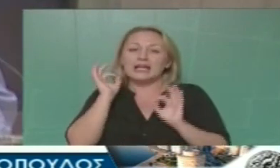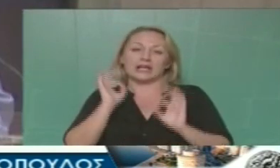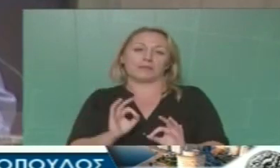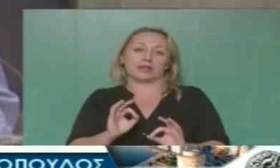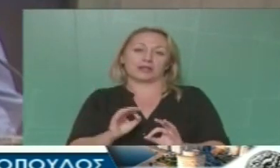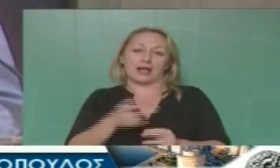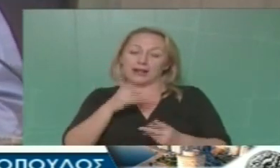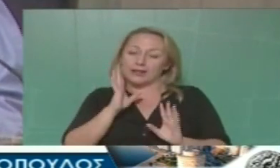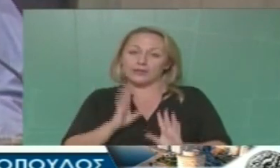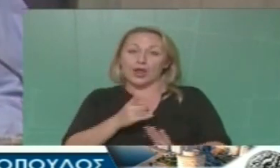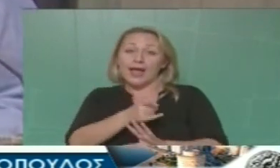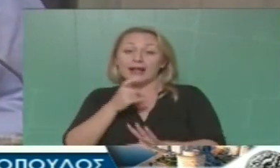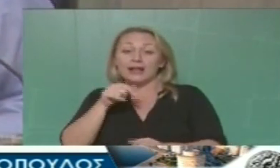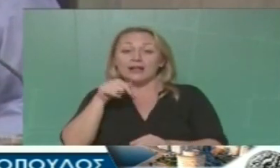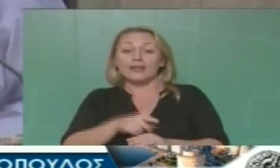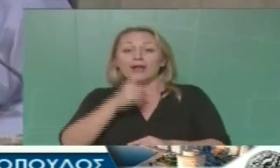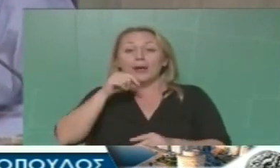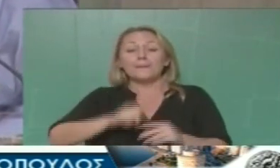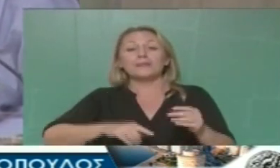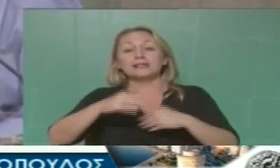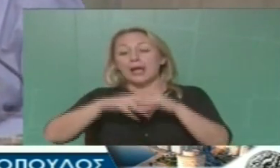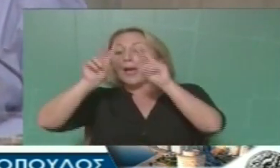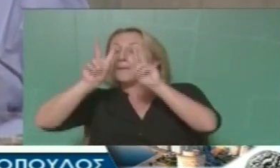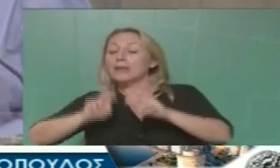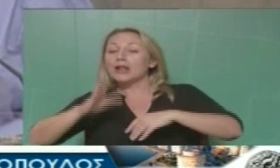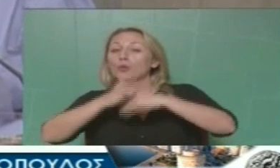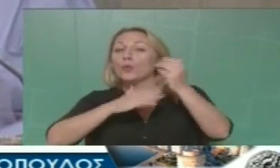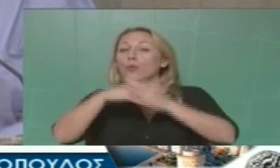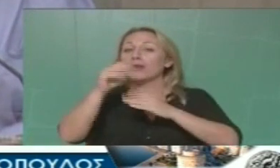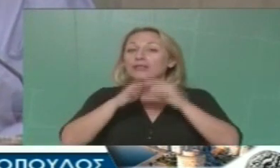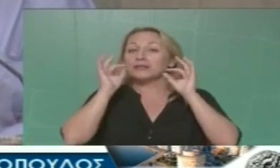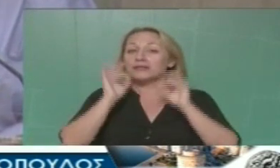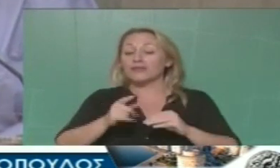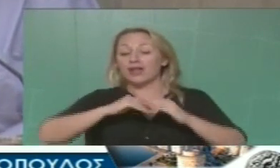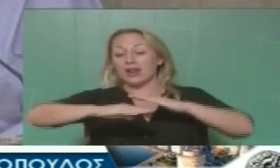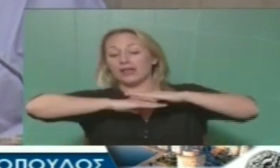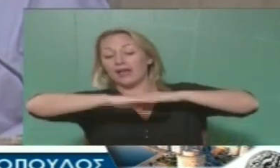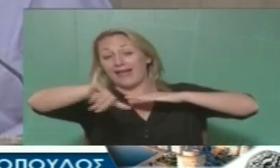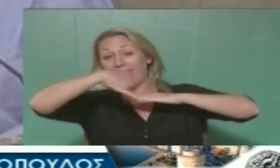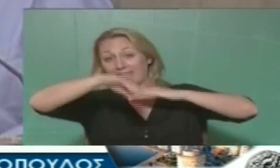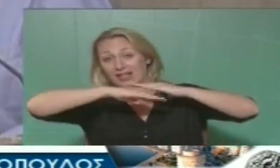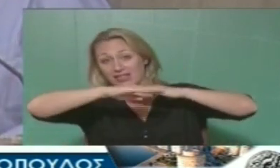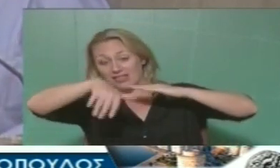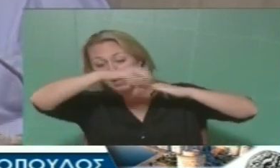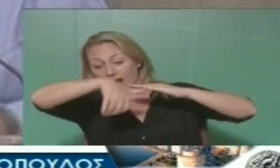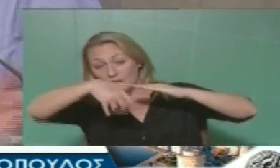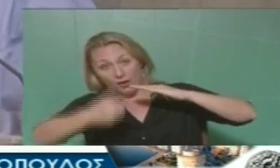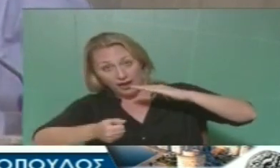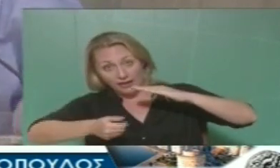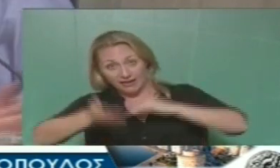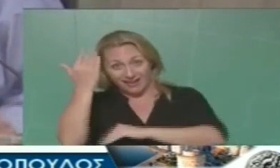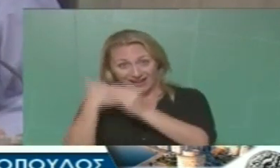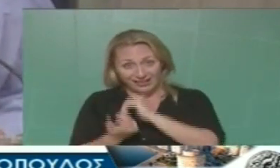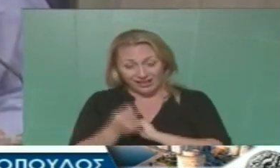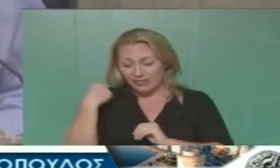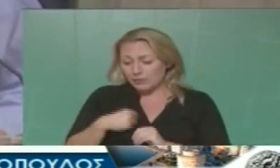μετρό, για την περίφημη μελετοκατασκευή που αναρωτιόταν αν κάτω από την Εγνατία υπάρχουν αρχαία, που το ξέρει και το παιδί